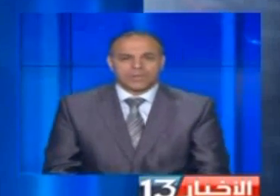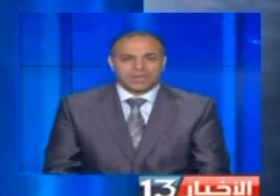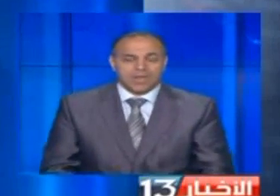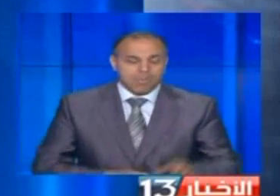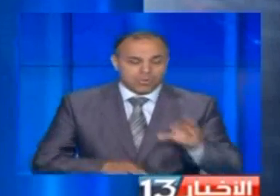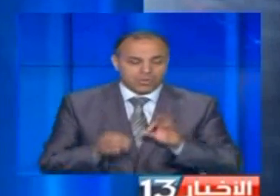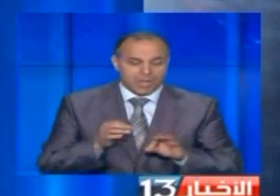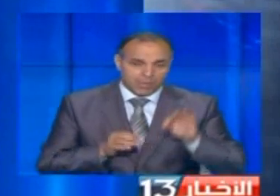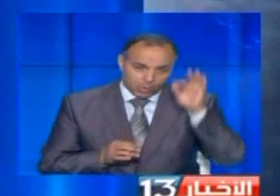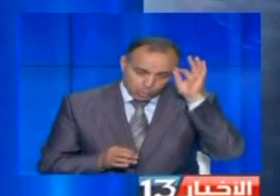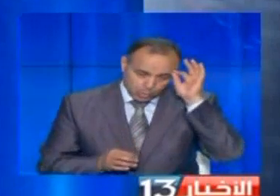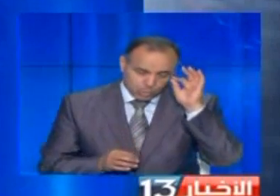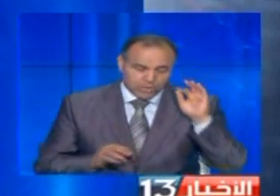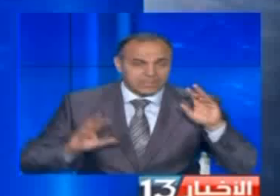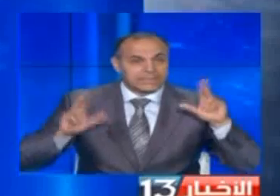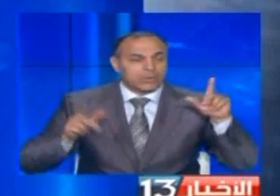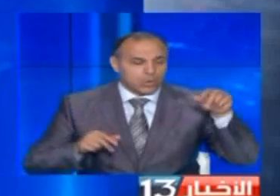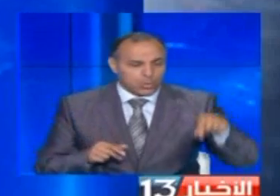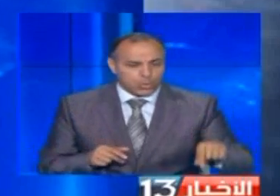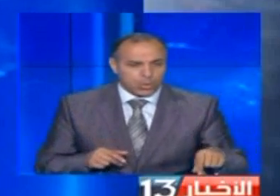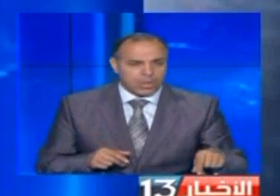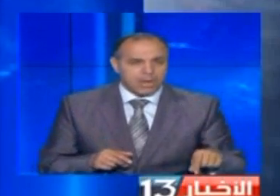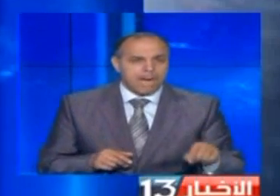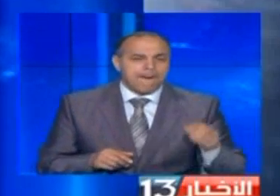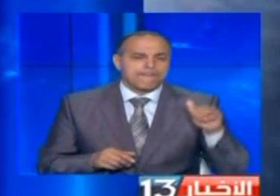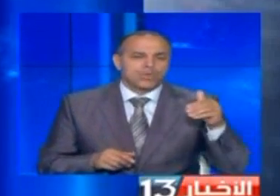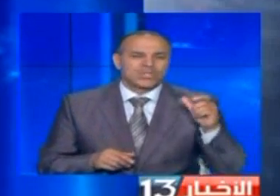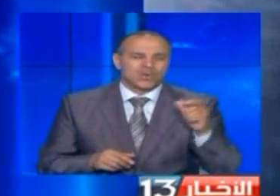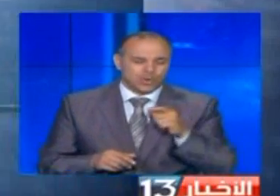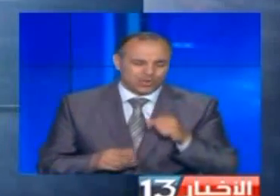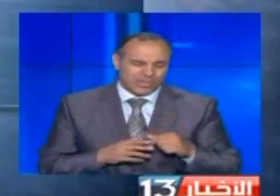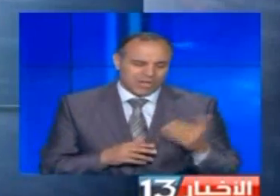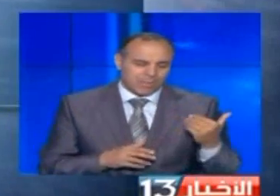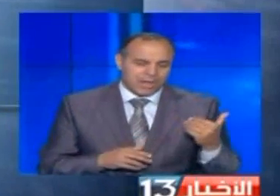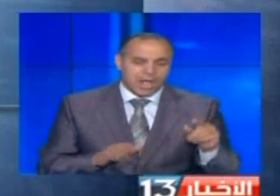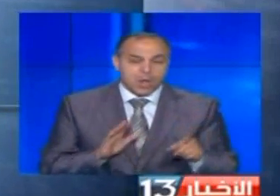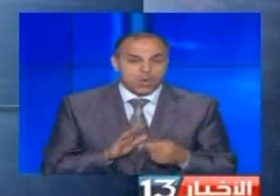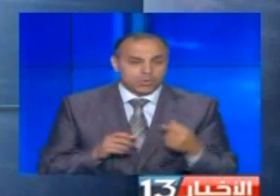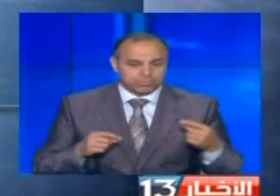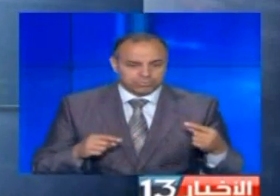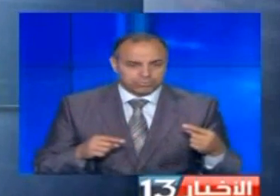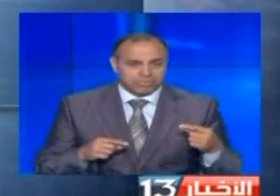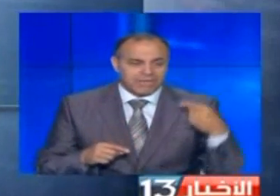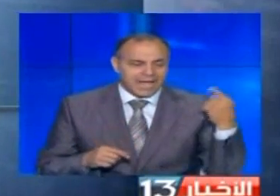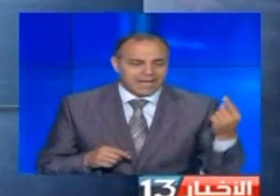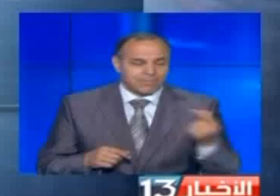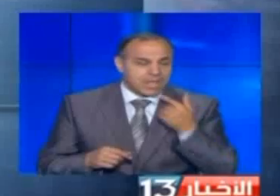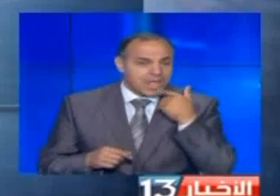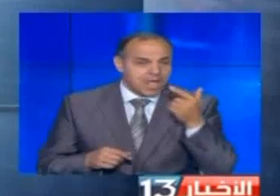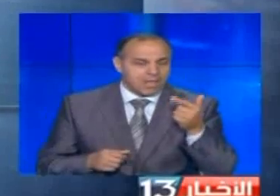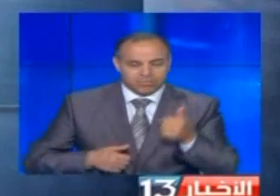يتحول المنتخب التونسي للكرة الطائرة اليوم إلى مونتينيغرو للمشاركة في الدورة الأولى للدوري العالمي التي